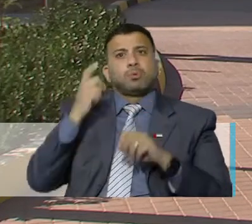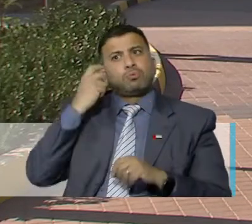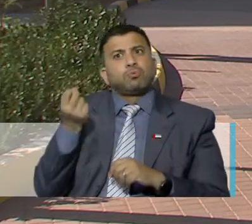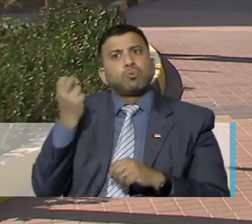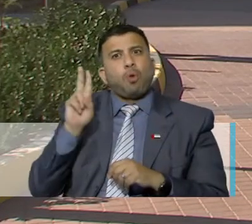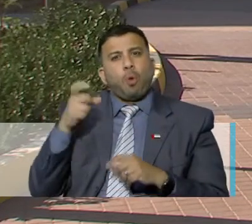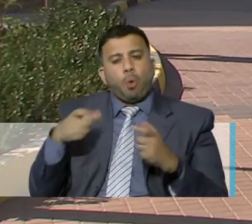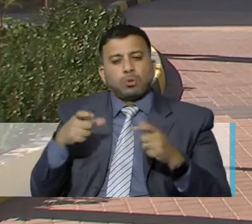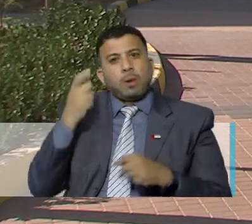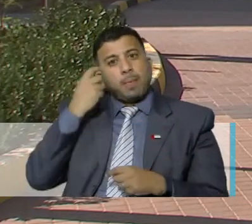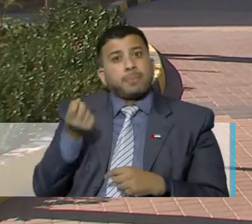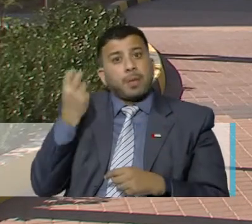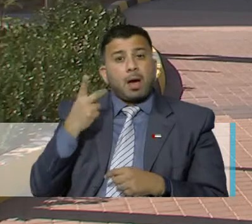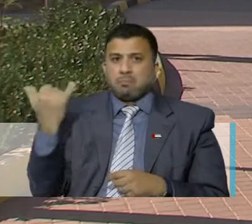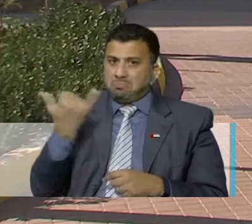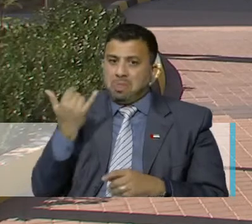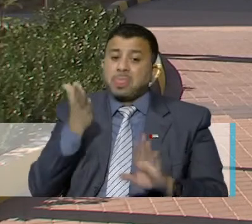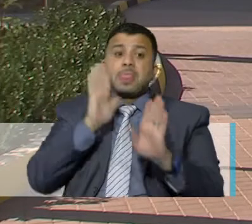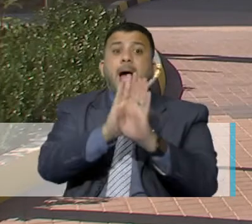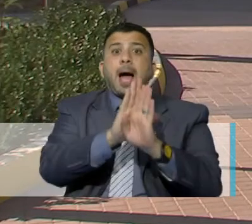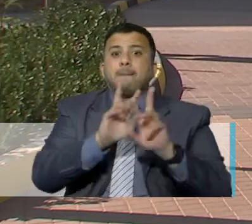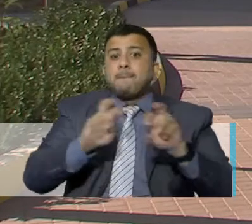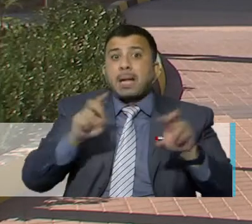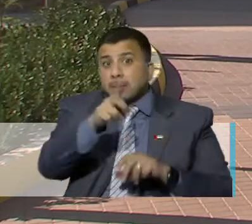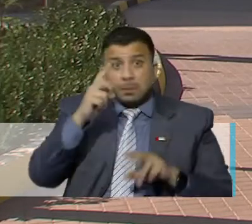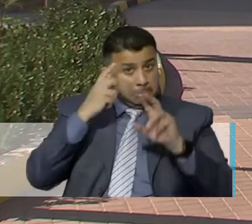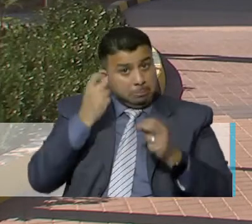والابتكار ودوره في دعم الباحثين